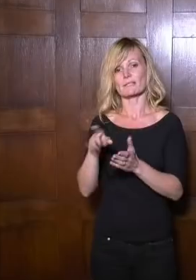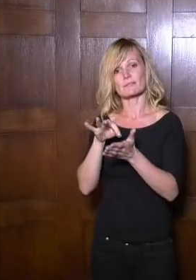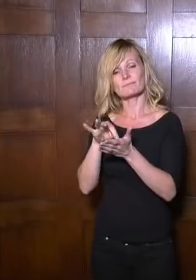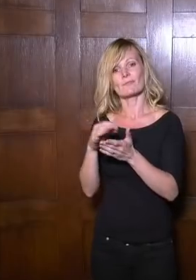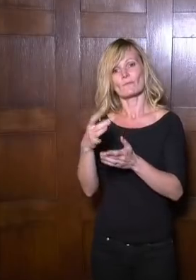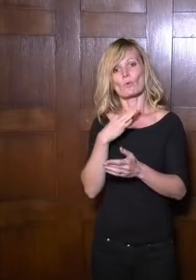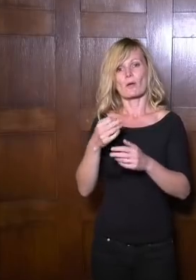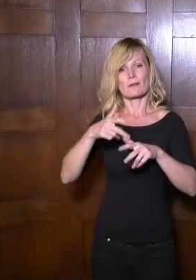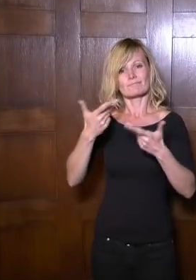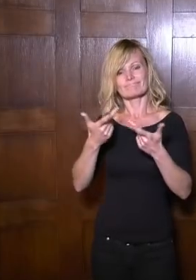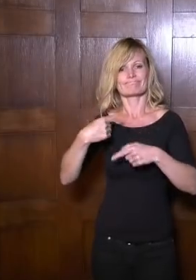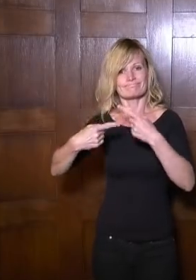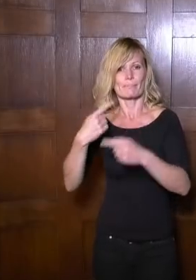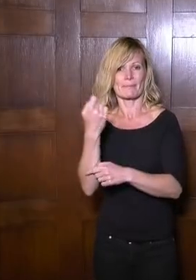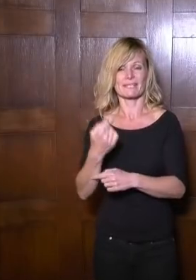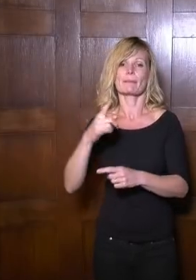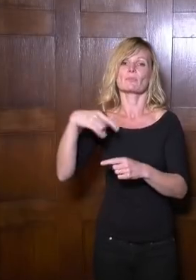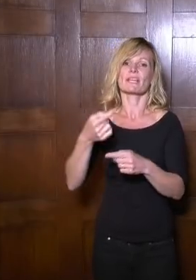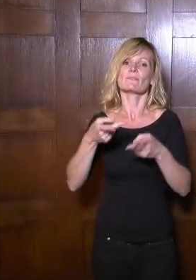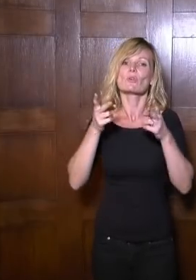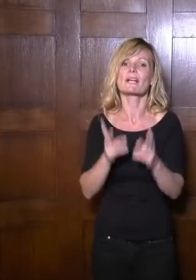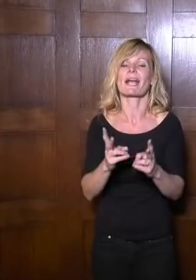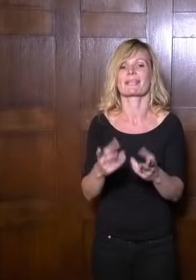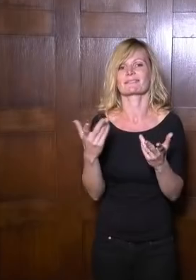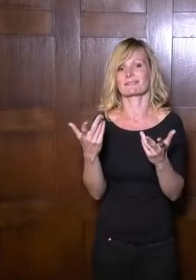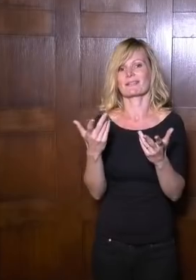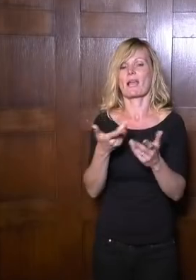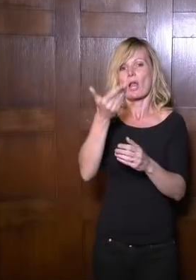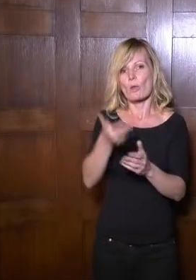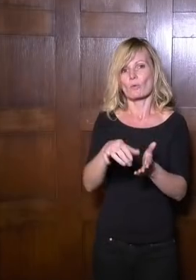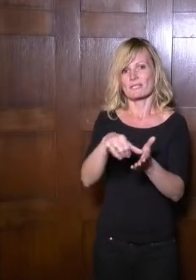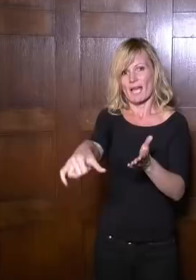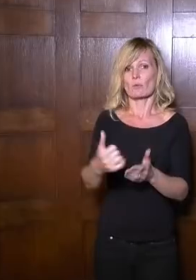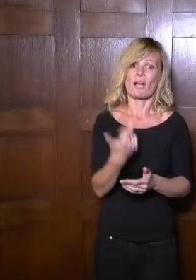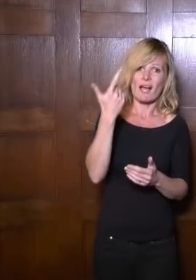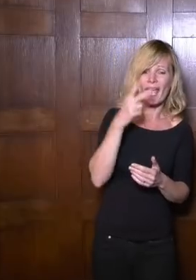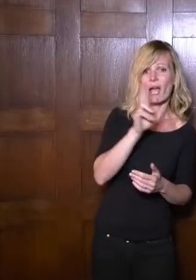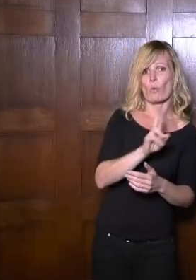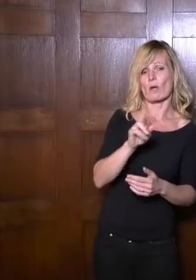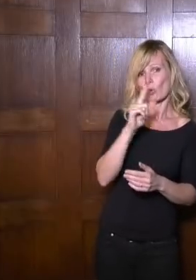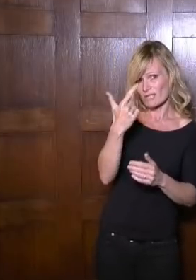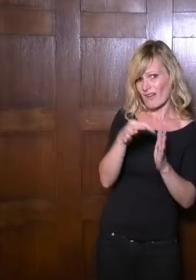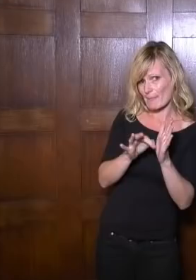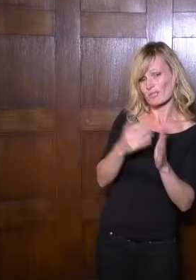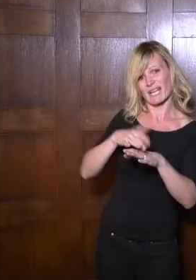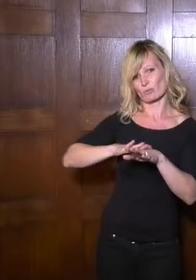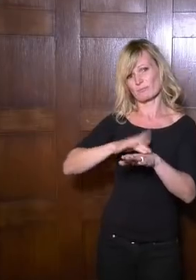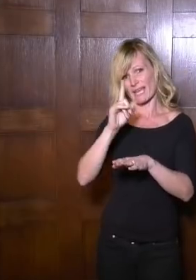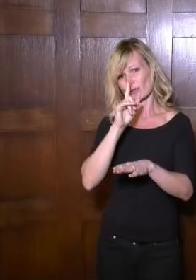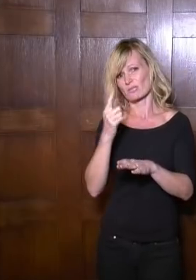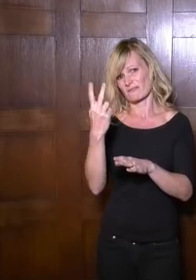Lohnzahlung. Das andere ist... Herr Unger, vielleicht... Ja, ich habe zwei Punkte noch. Okay, ja? Noch okay. Zwei